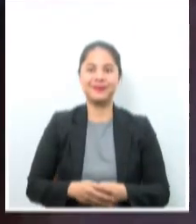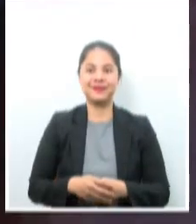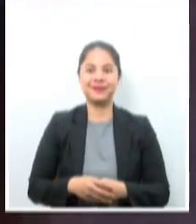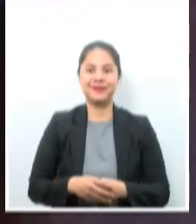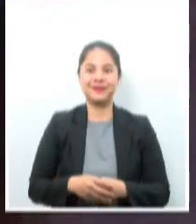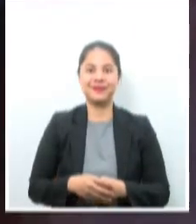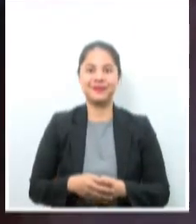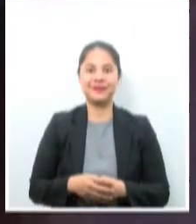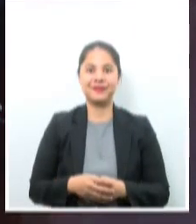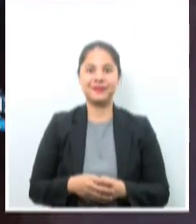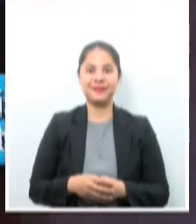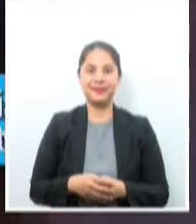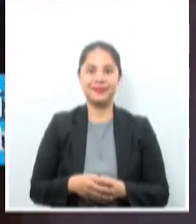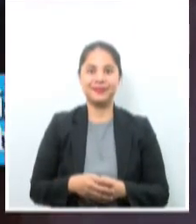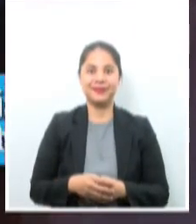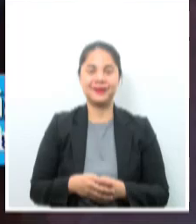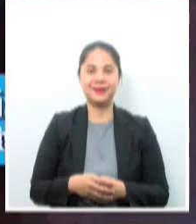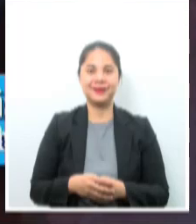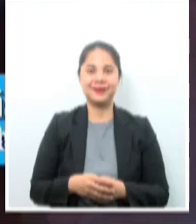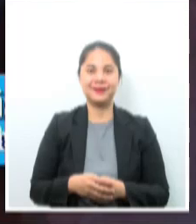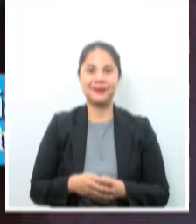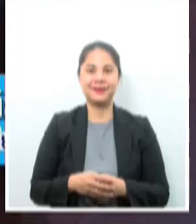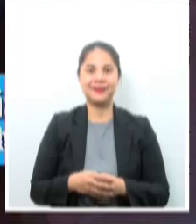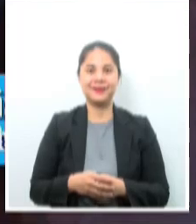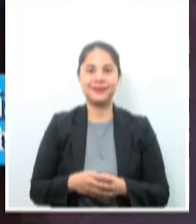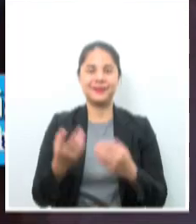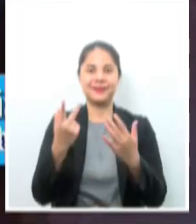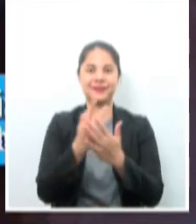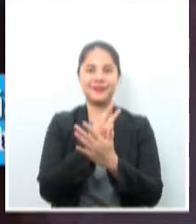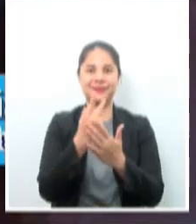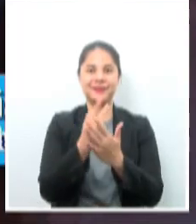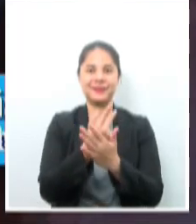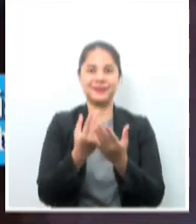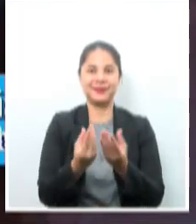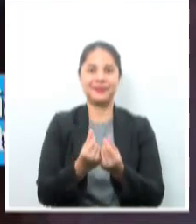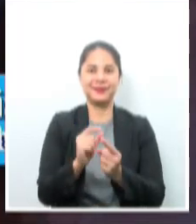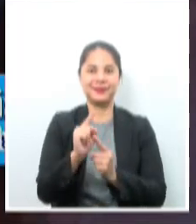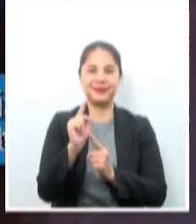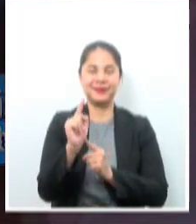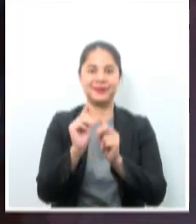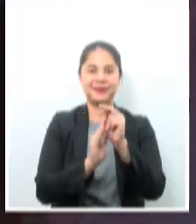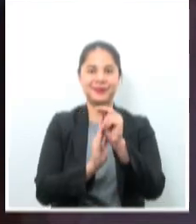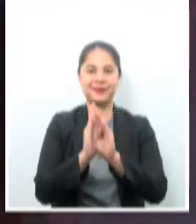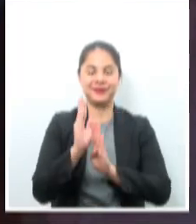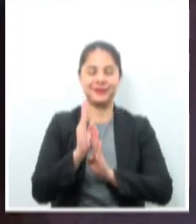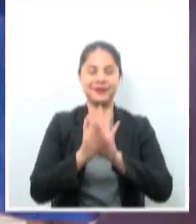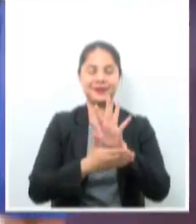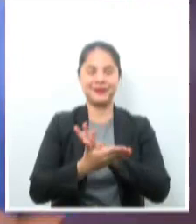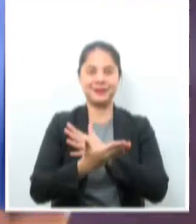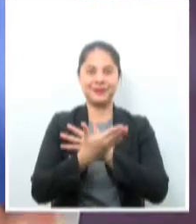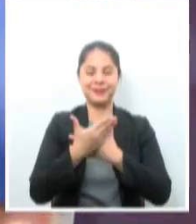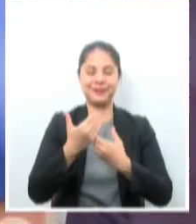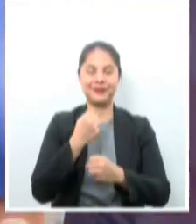สำนักงานเขตพื้นที่การศึกษาประถมศึกษากาญจนบุรีเขต1ขับเคลื่อนนโยบายตามกรอบแนว